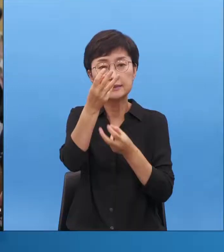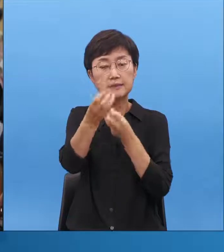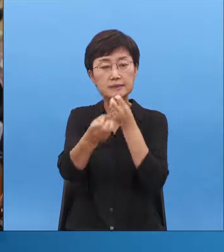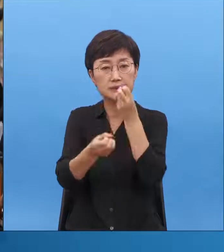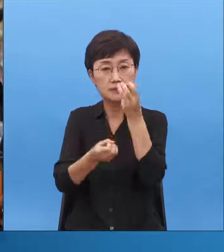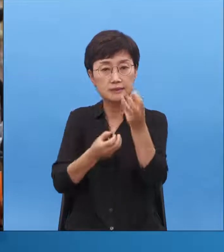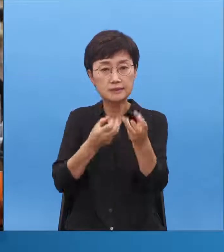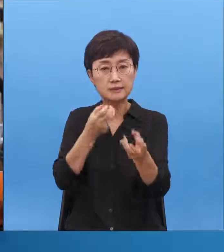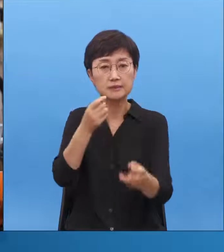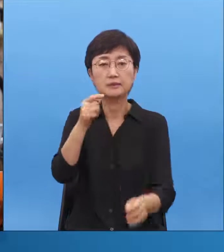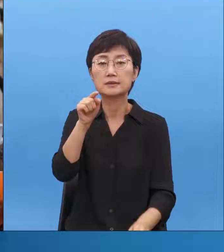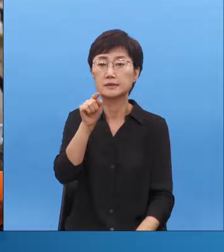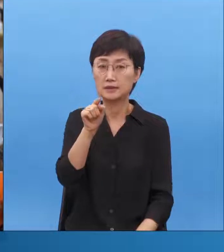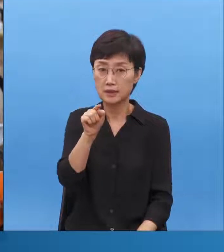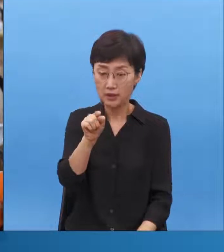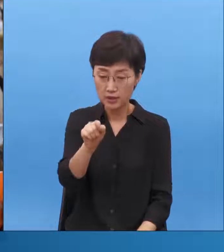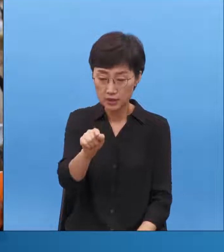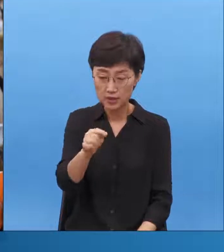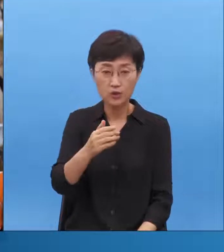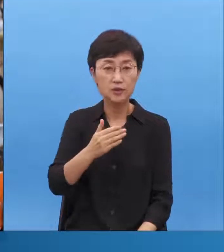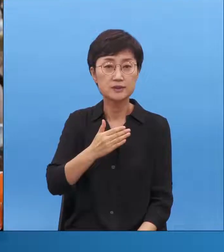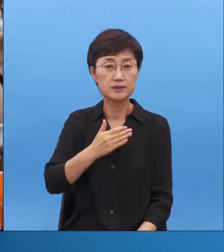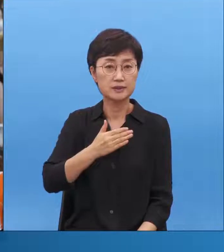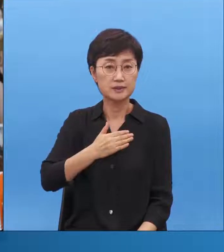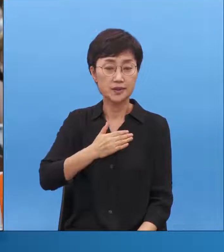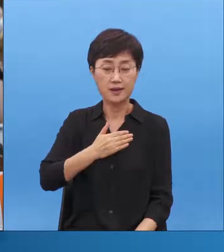나의 간증이고